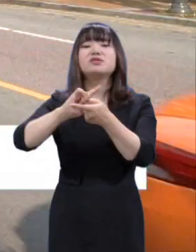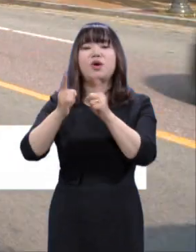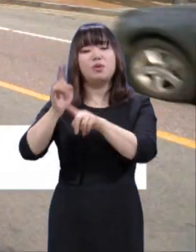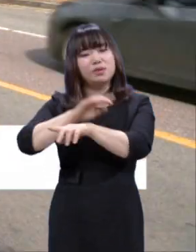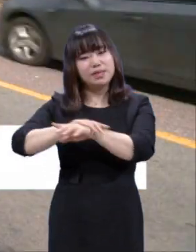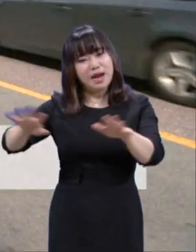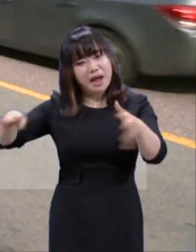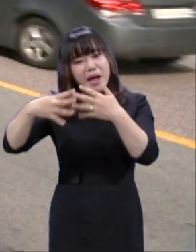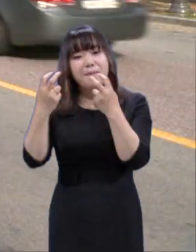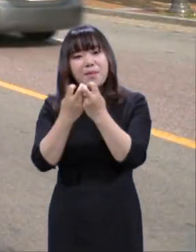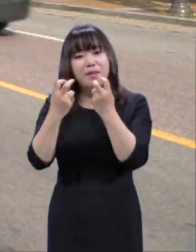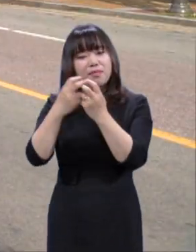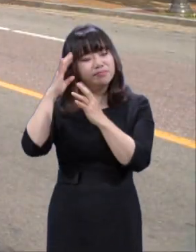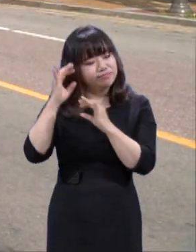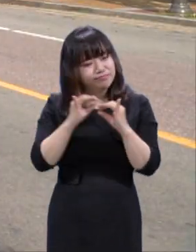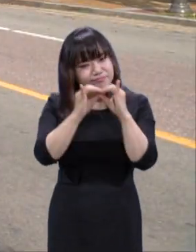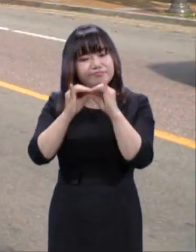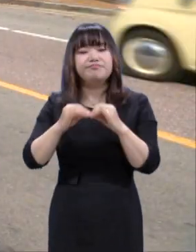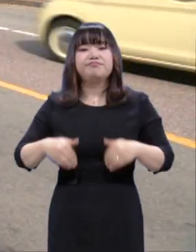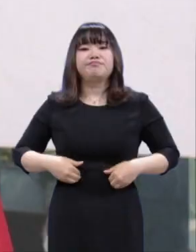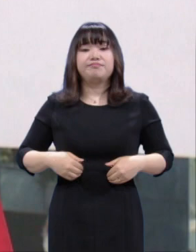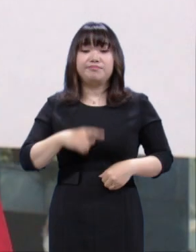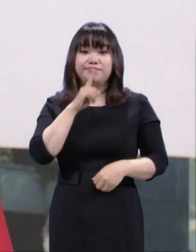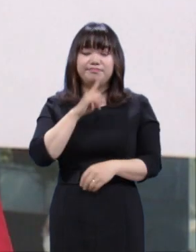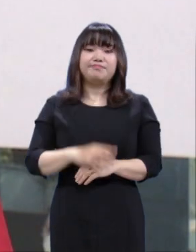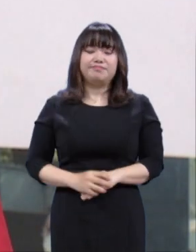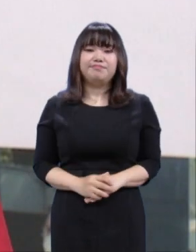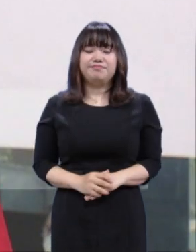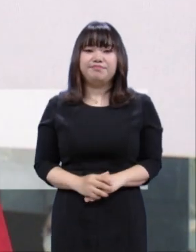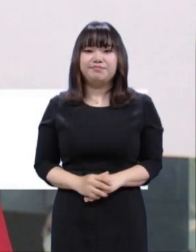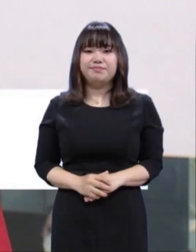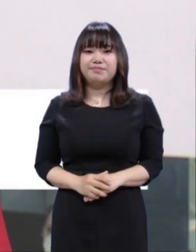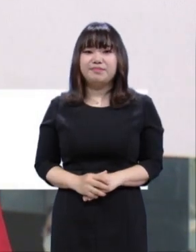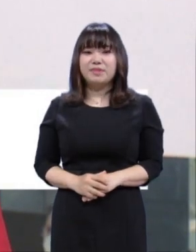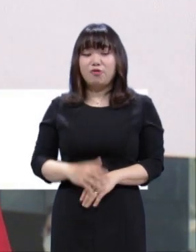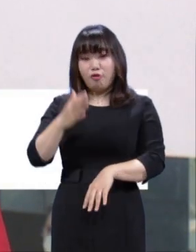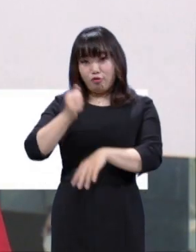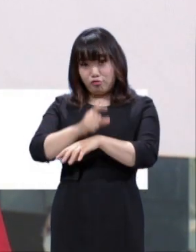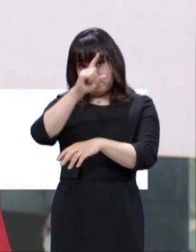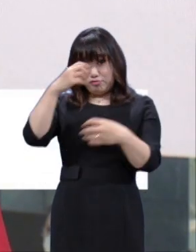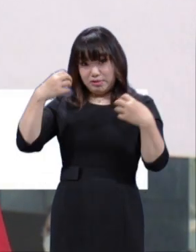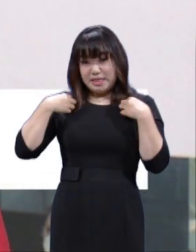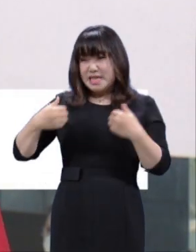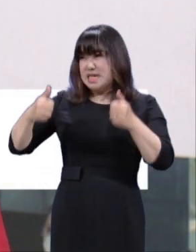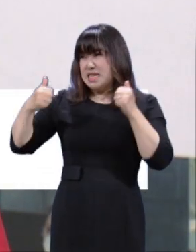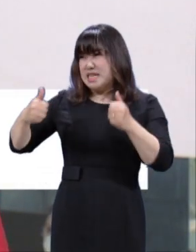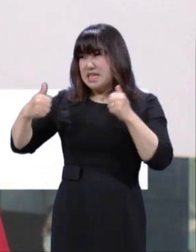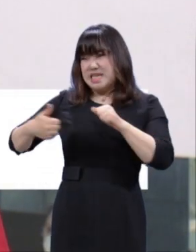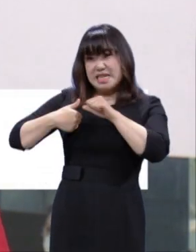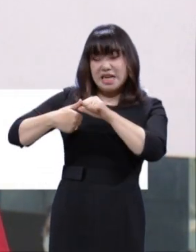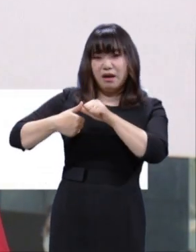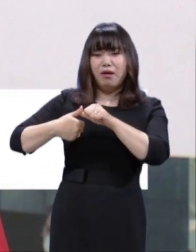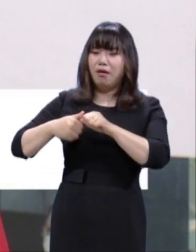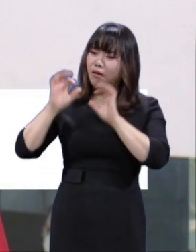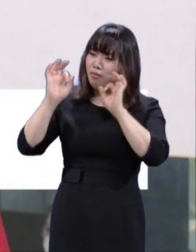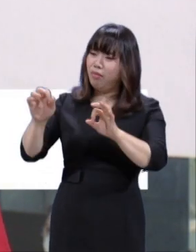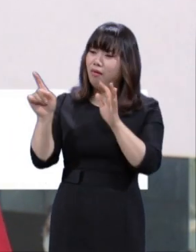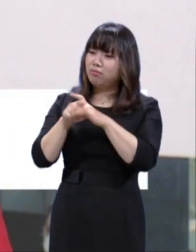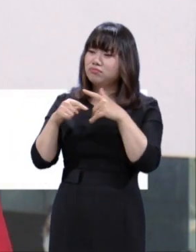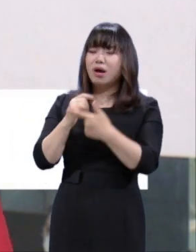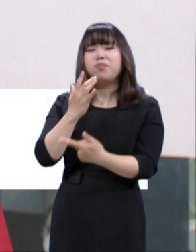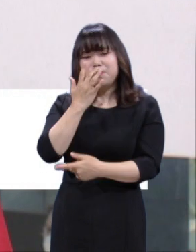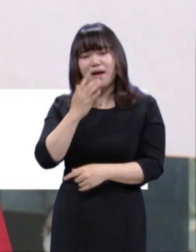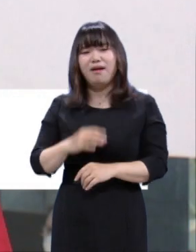찾아야 한다는 데에 뜻을 같이 했습니다. 행정기관이 재판으로 끌고 갔다는 건 더더군다나 이해가 안 되고